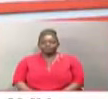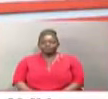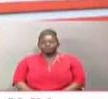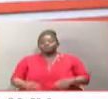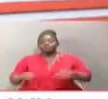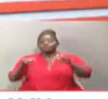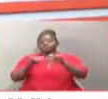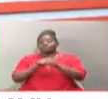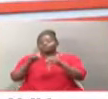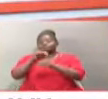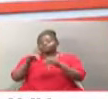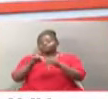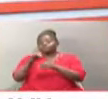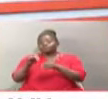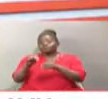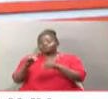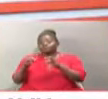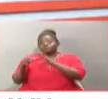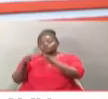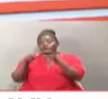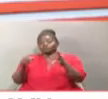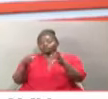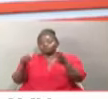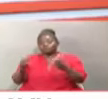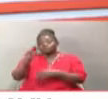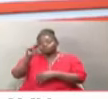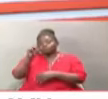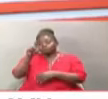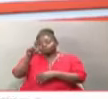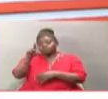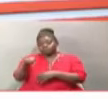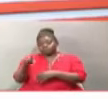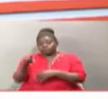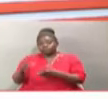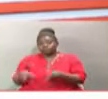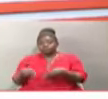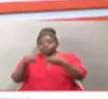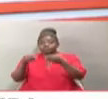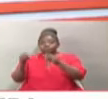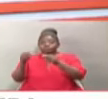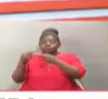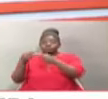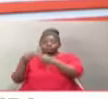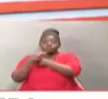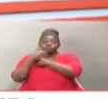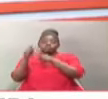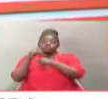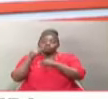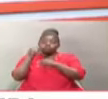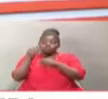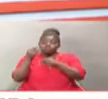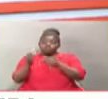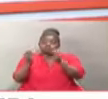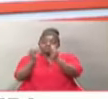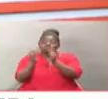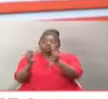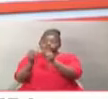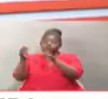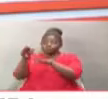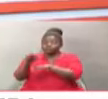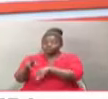Banakibiina ki National Unity Platform NUP baduukiridde ab'enganda z'abantu abaakwatibwa abaafa n'aba bakyali mu